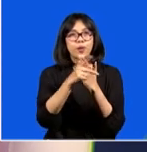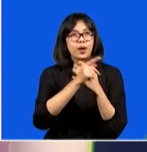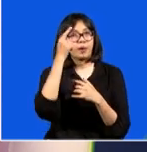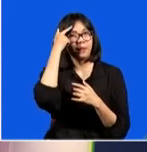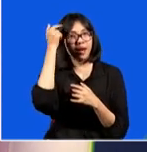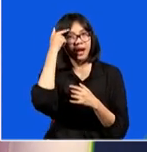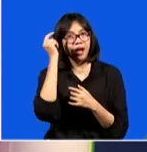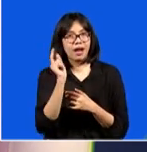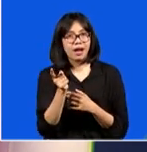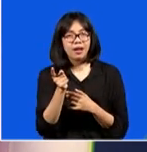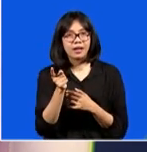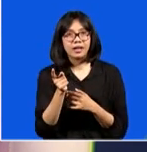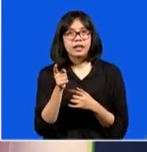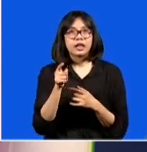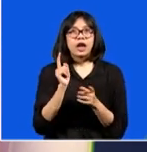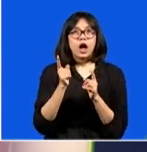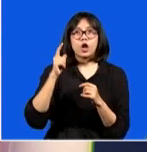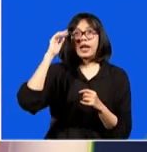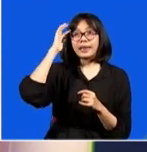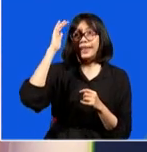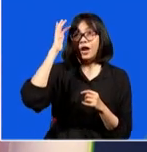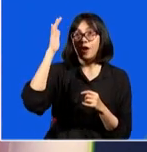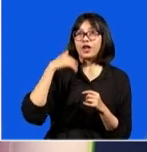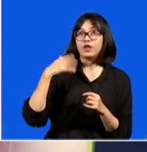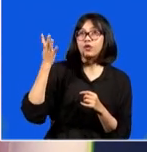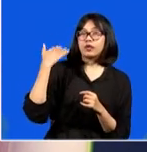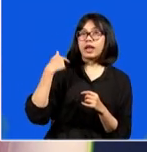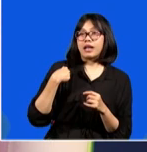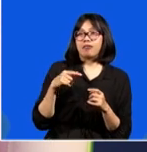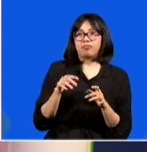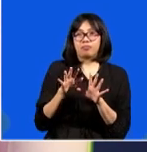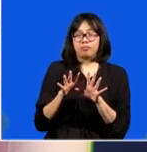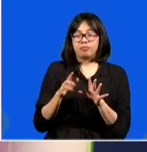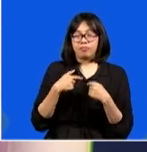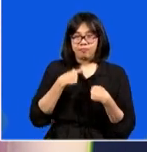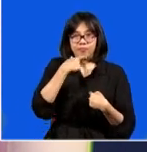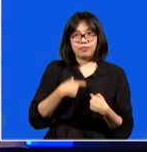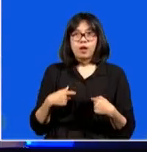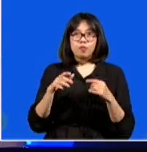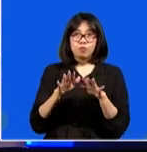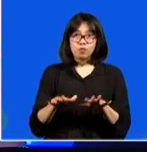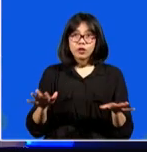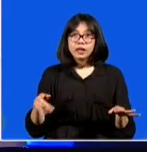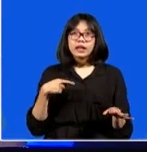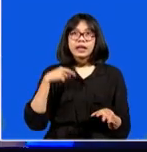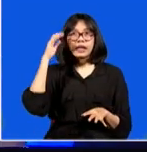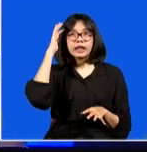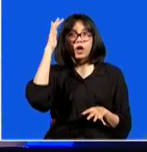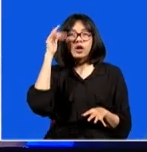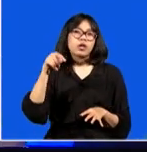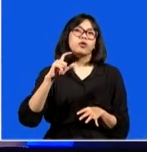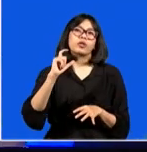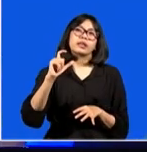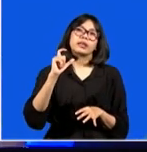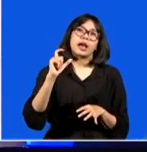itu secara teori kalau saya sebagai murid pendidikan Saya tahu bahwa itu adalah salah satu metode